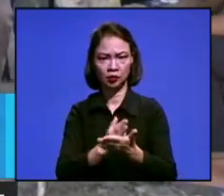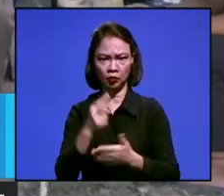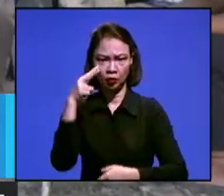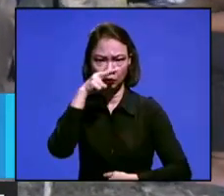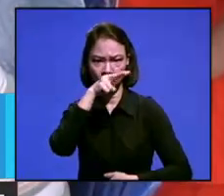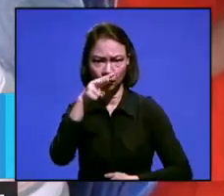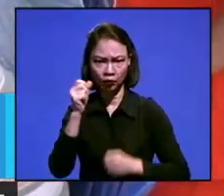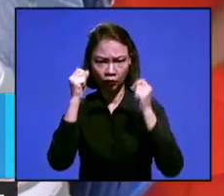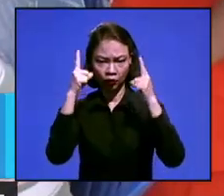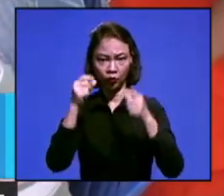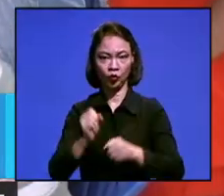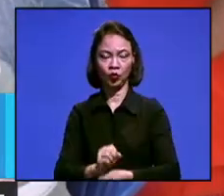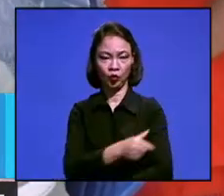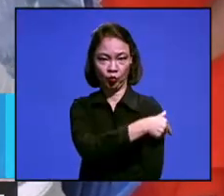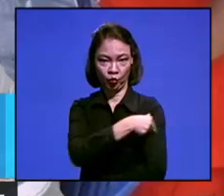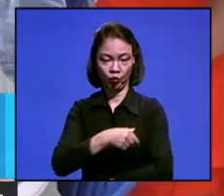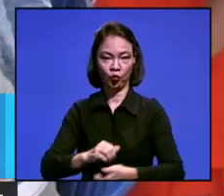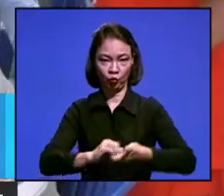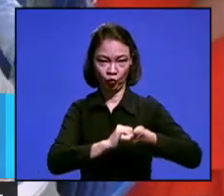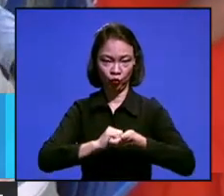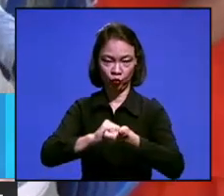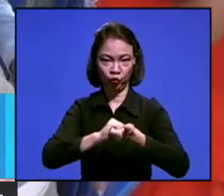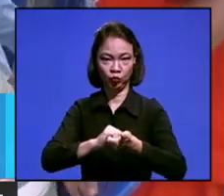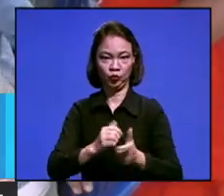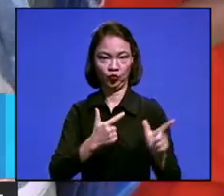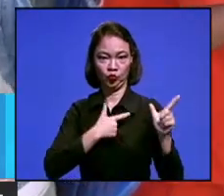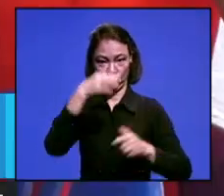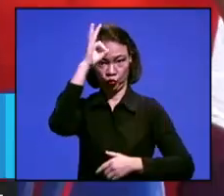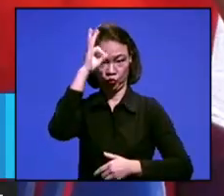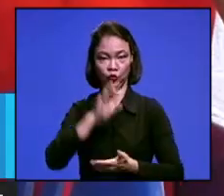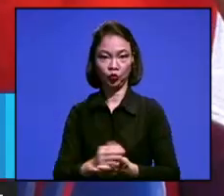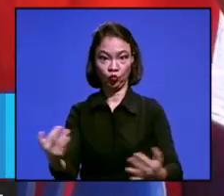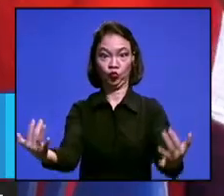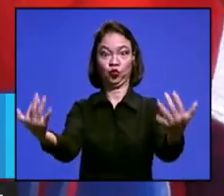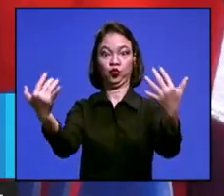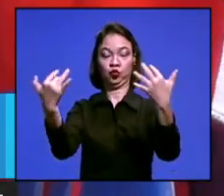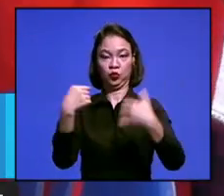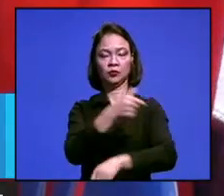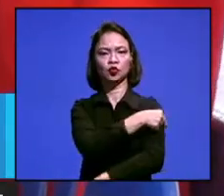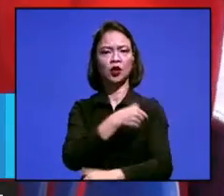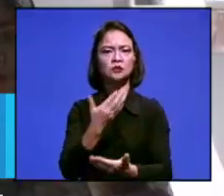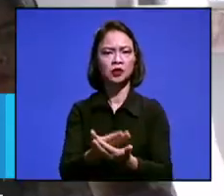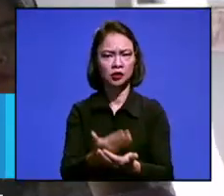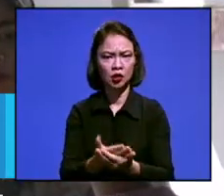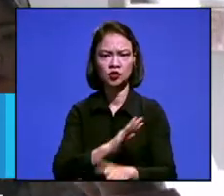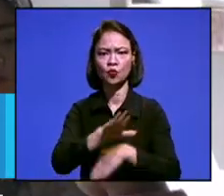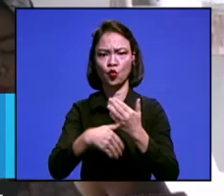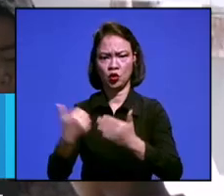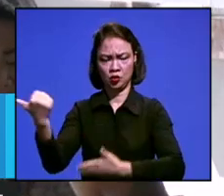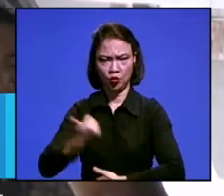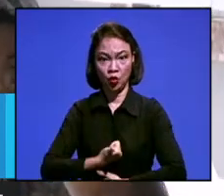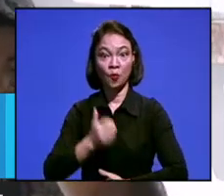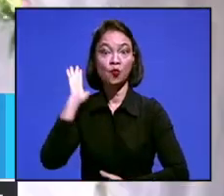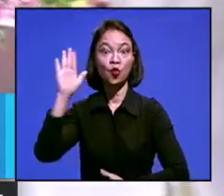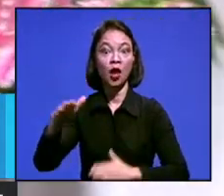Satgas COVID-19 dari Babinsa, Satpol PP, hingga kelurahan setempat. Petugas meminta seluruh tamu undangan untuk